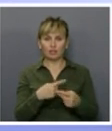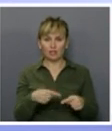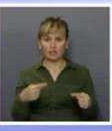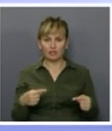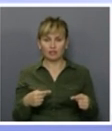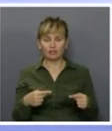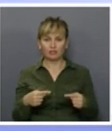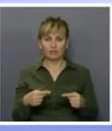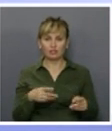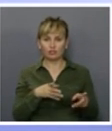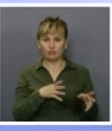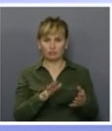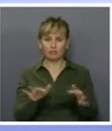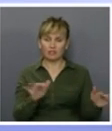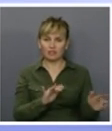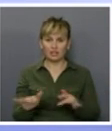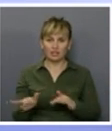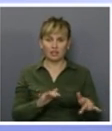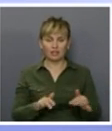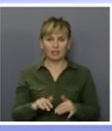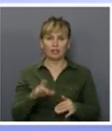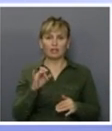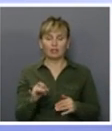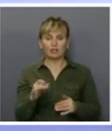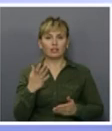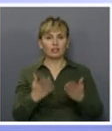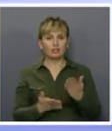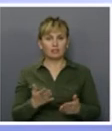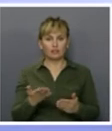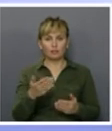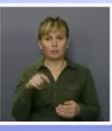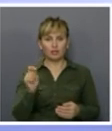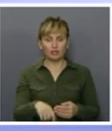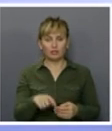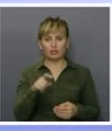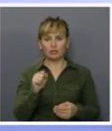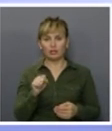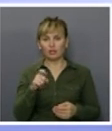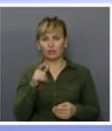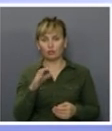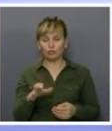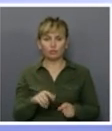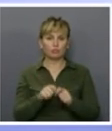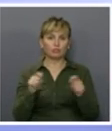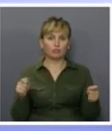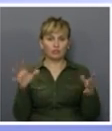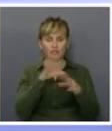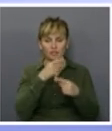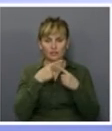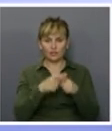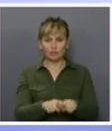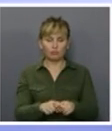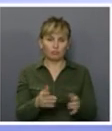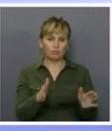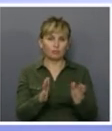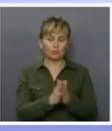серые течения, так скажем. Угу. То есть, если вы приедете на Харгос, в принципе, создана вся инфраструктура. Пожалуйста, заходи,